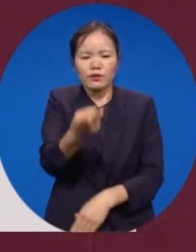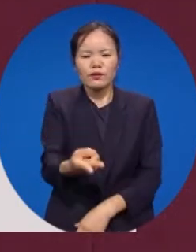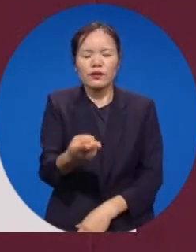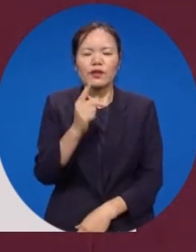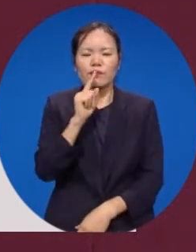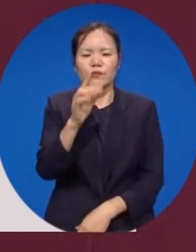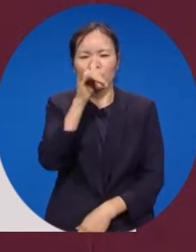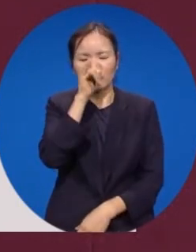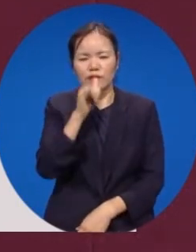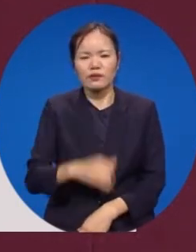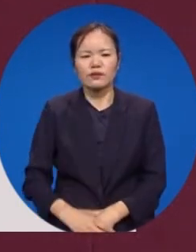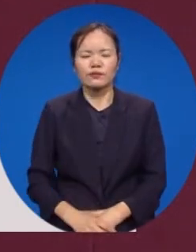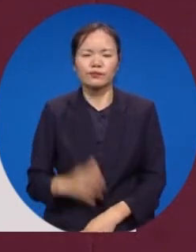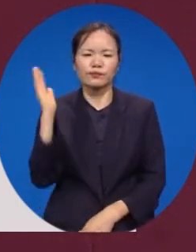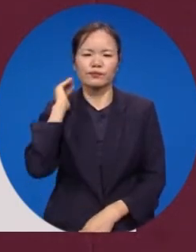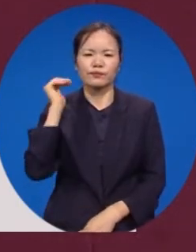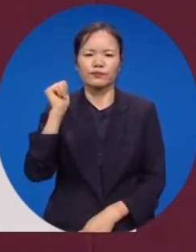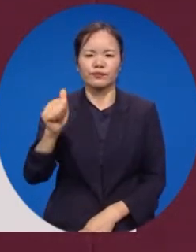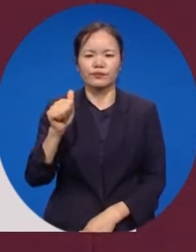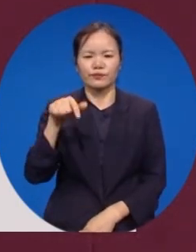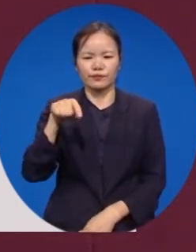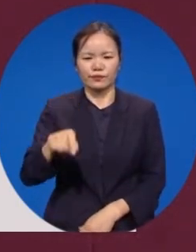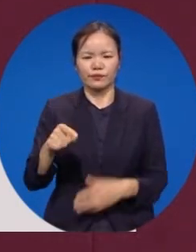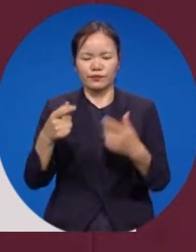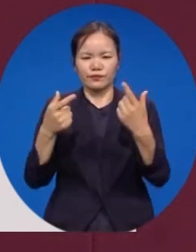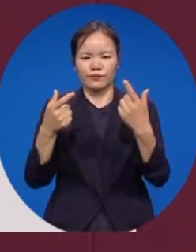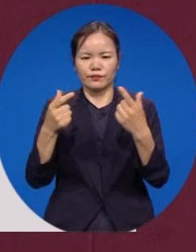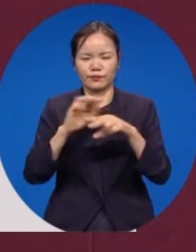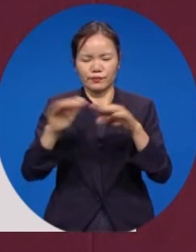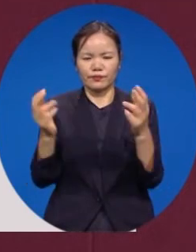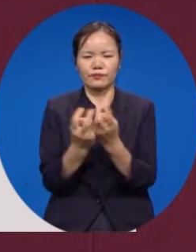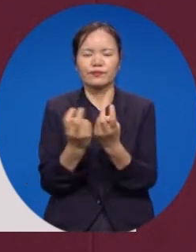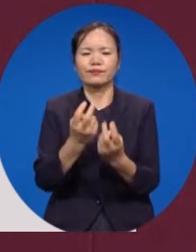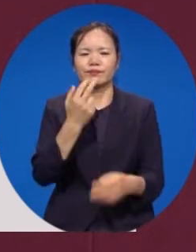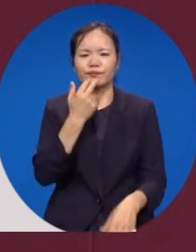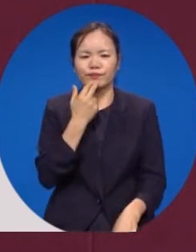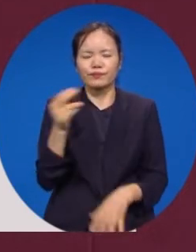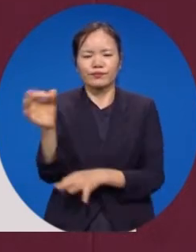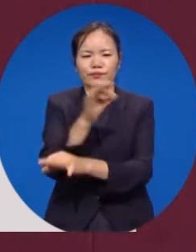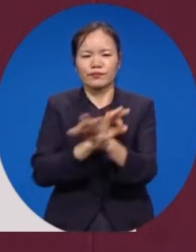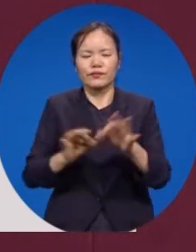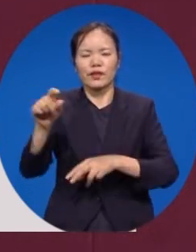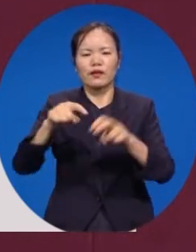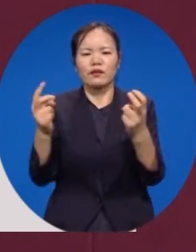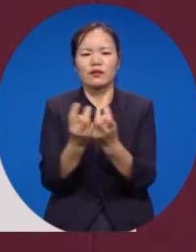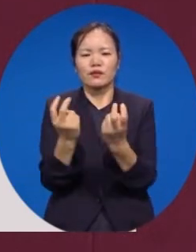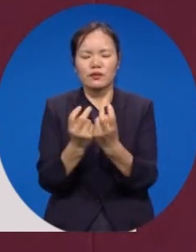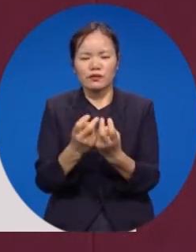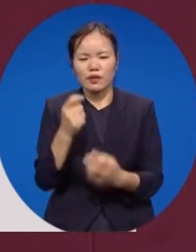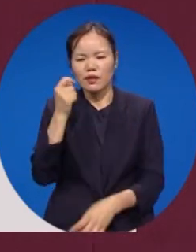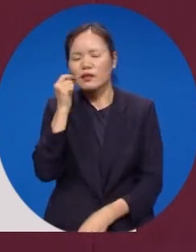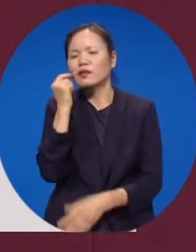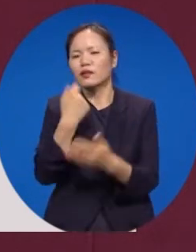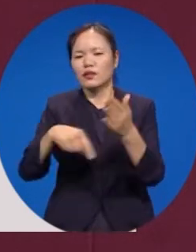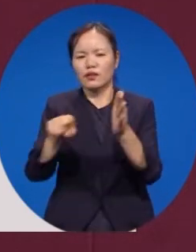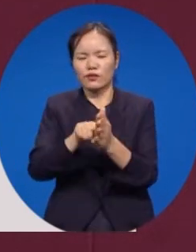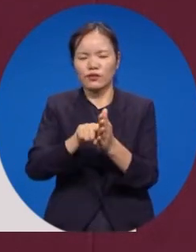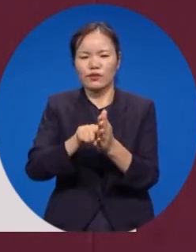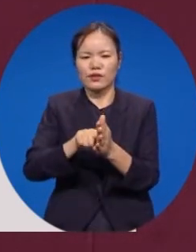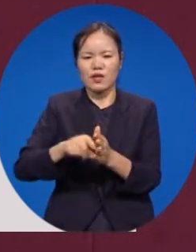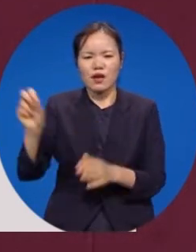있습니다. 대통령께서 이렇게 대책 없이 경제정책을 인기영합적으로